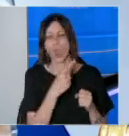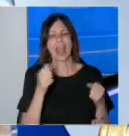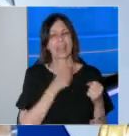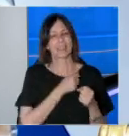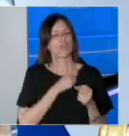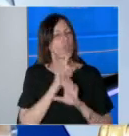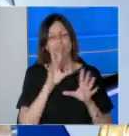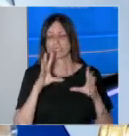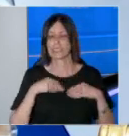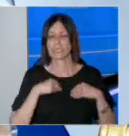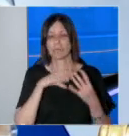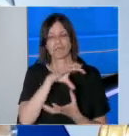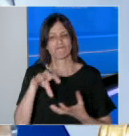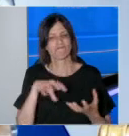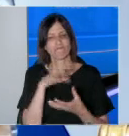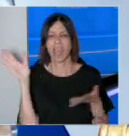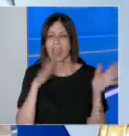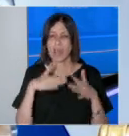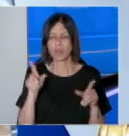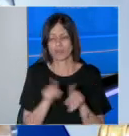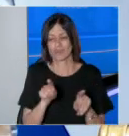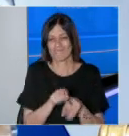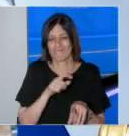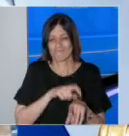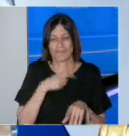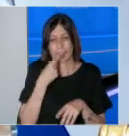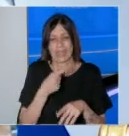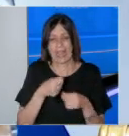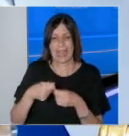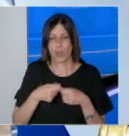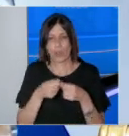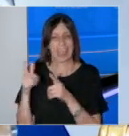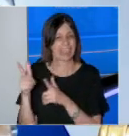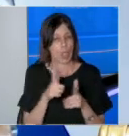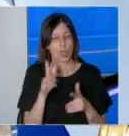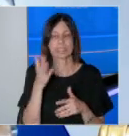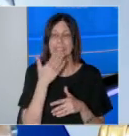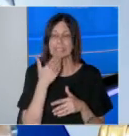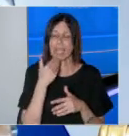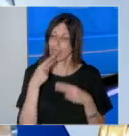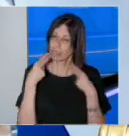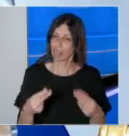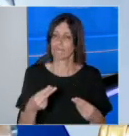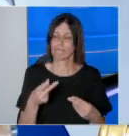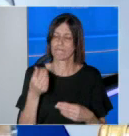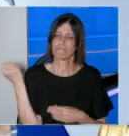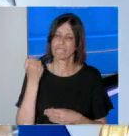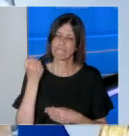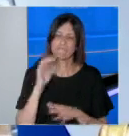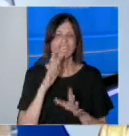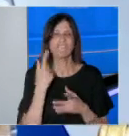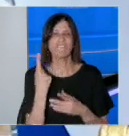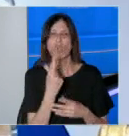נאפשר הפרות סדר אלימות. באותה נשימה אני אומר לארגוני הטרור, ישראל תגיב בעוצמה על